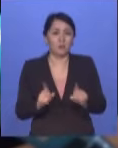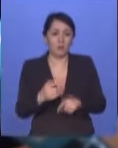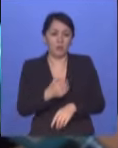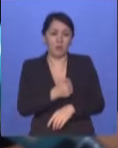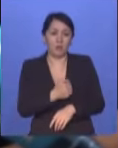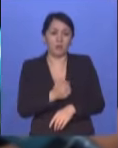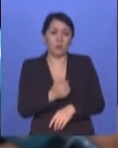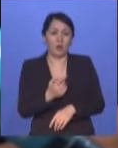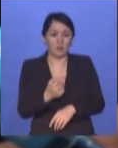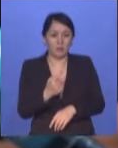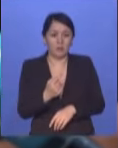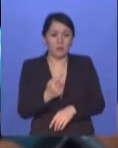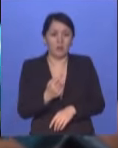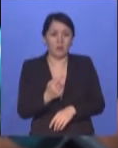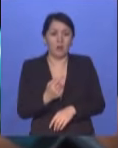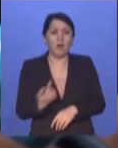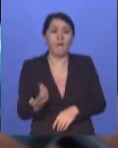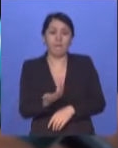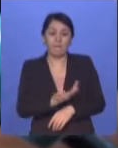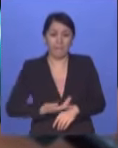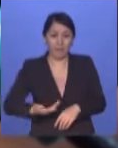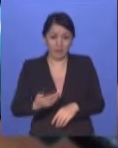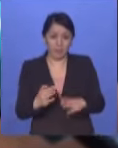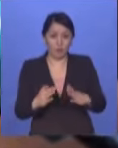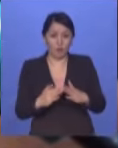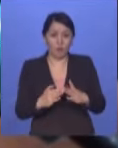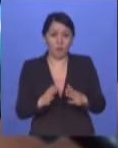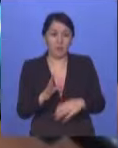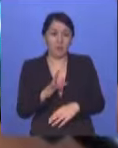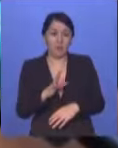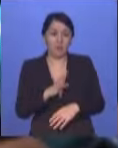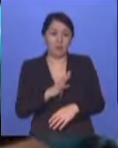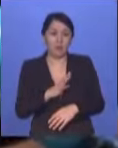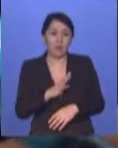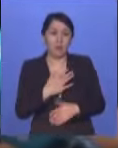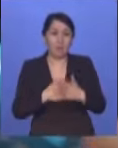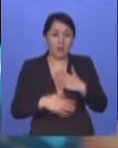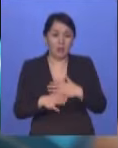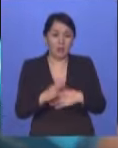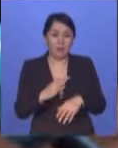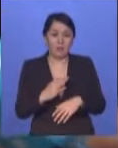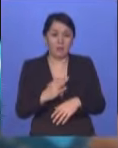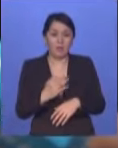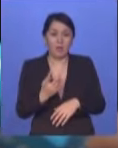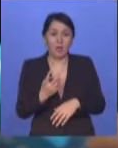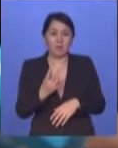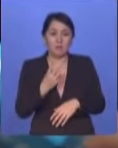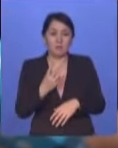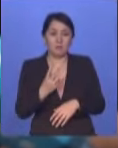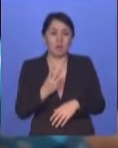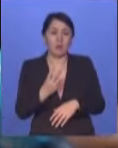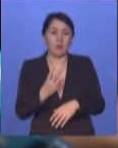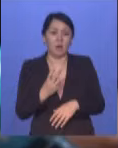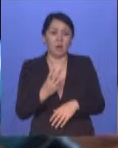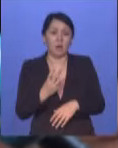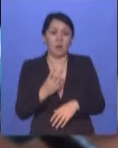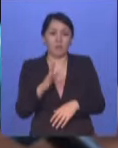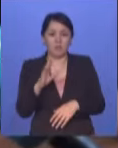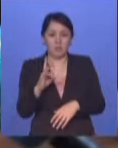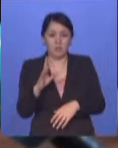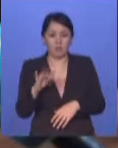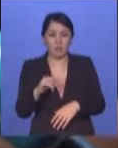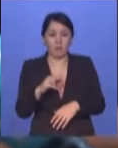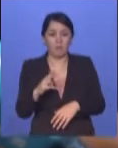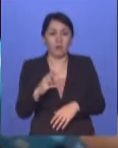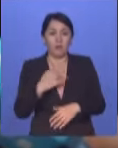пожелать? Хочу пожелать, чтобы в вашем доме всегда царила только радость, смех, да, чтобы вот ваши внуки бегали,